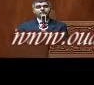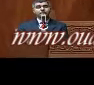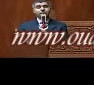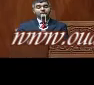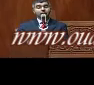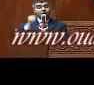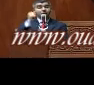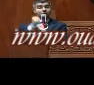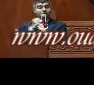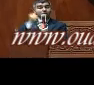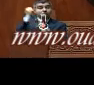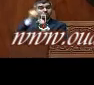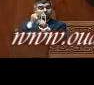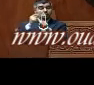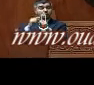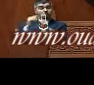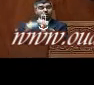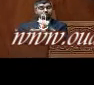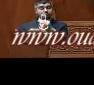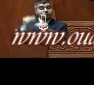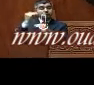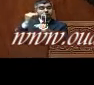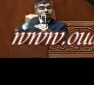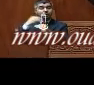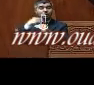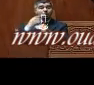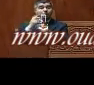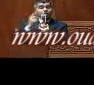قامت الحكومة بالرفع من الحد الأدنى للأجور في القطاع الخاص ب